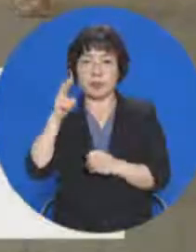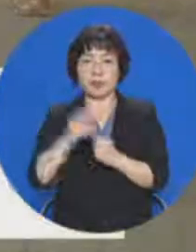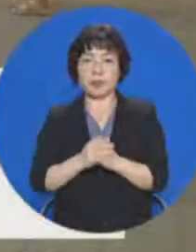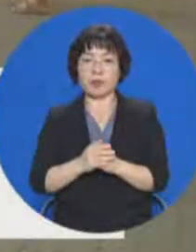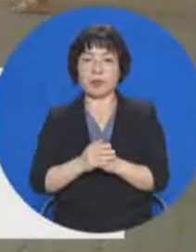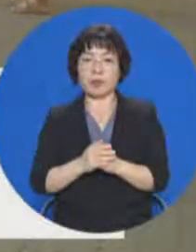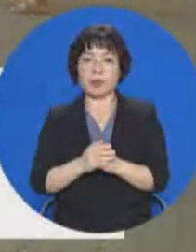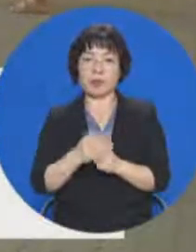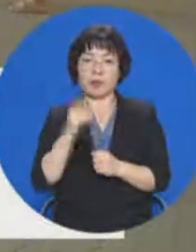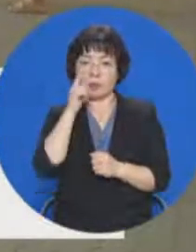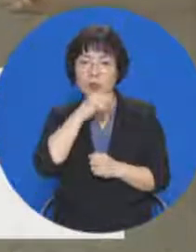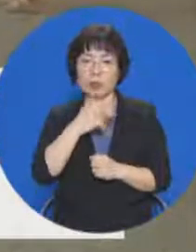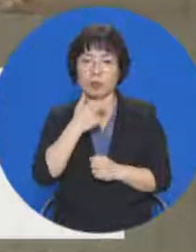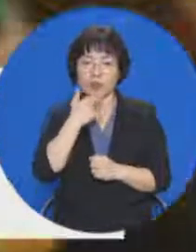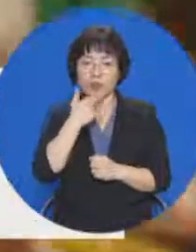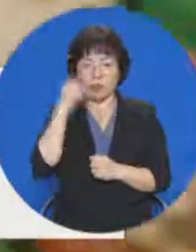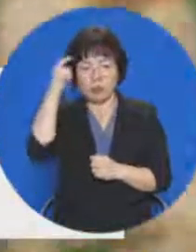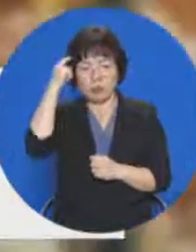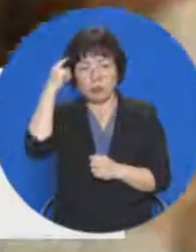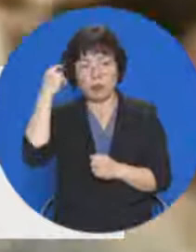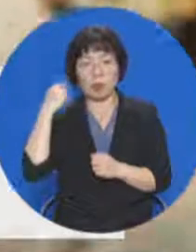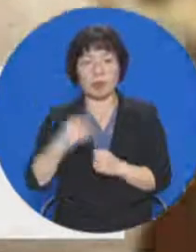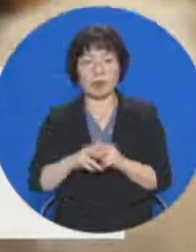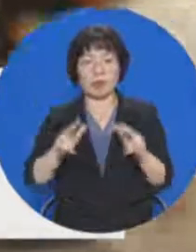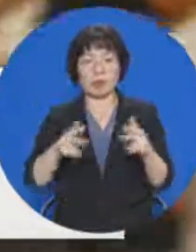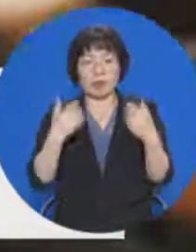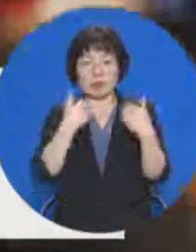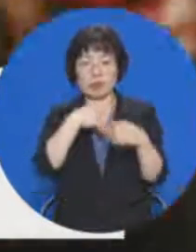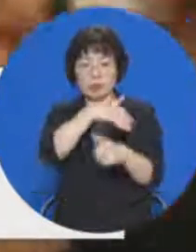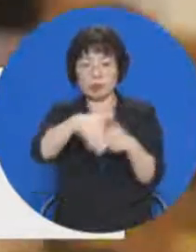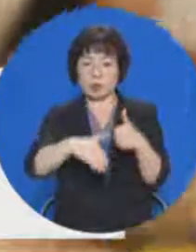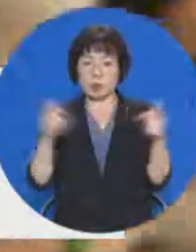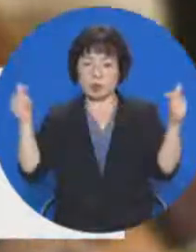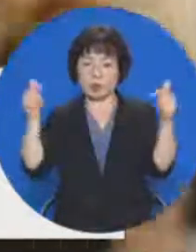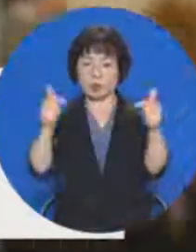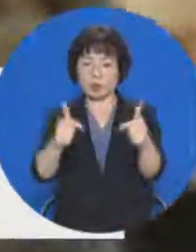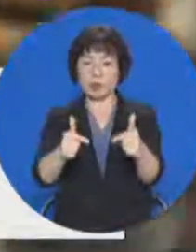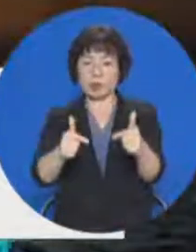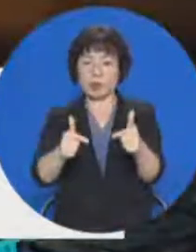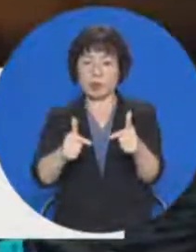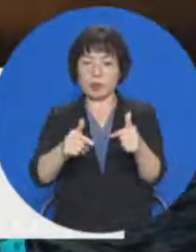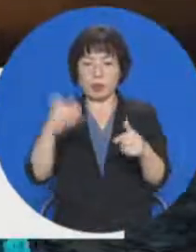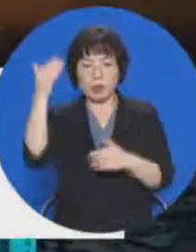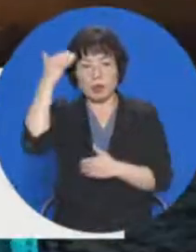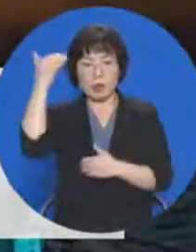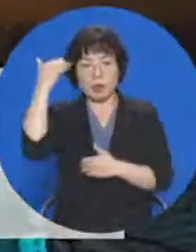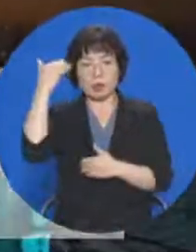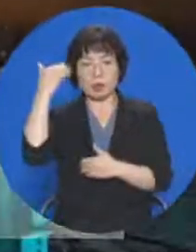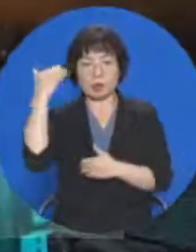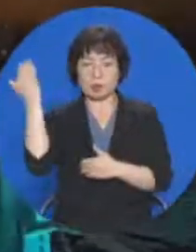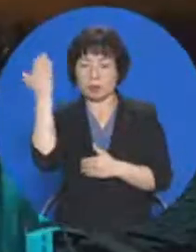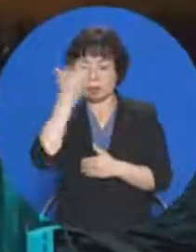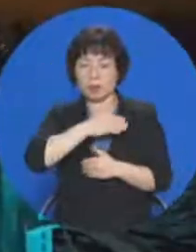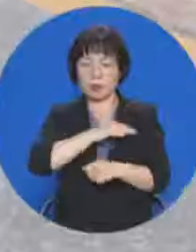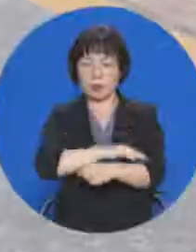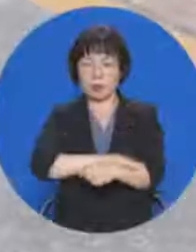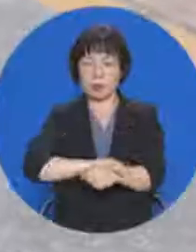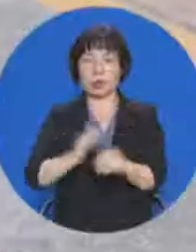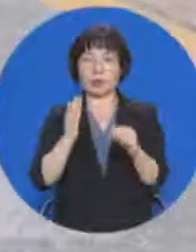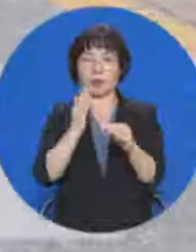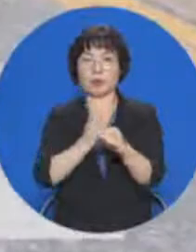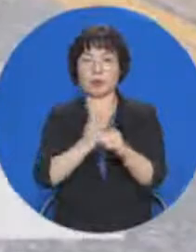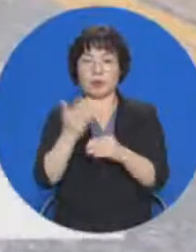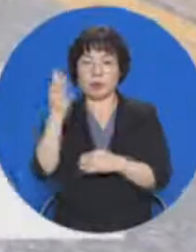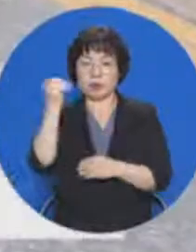나쁘진 않다 생각하는데 왜냐하면 지금 같은 경우는 많이 확진자가 줄었고 또 우리나라 자체가 워낙 잘하고 있기 때문에